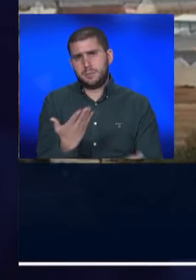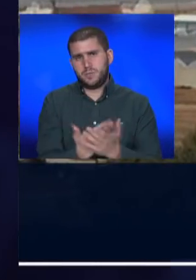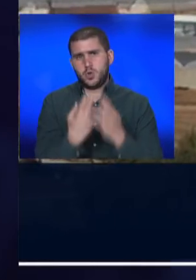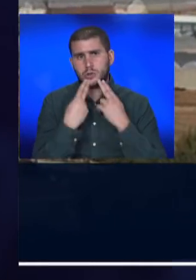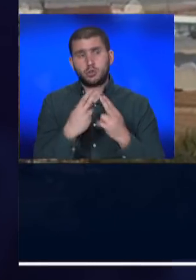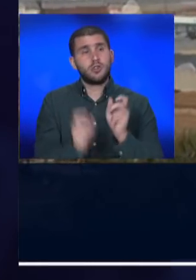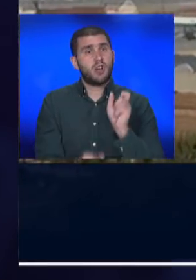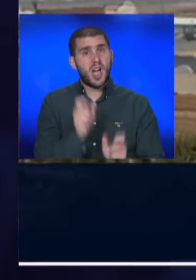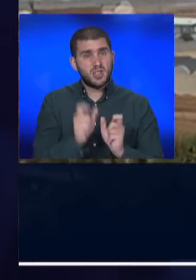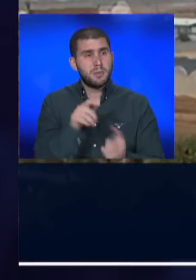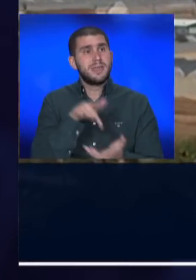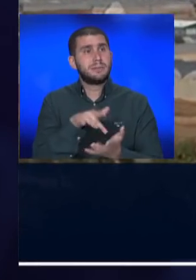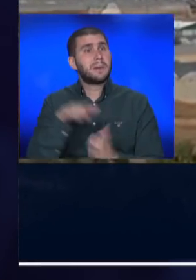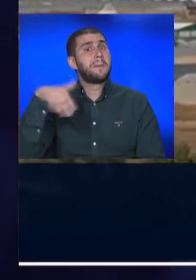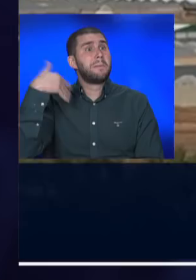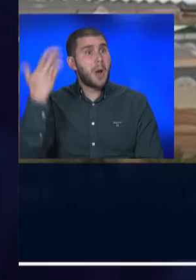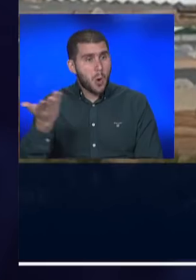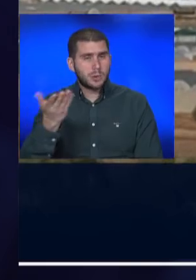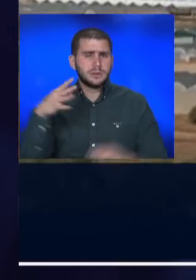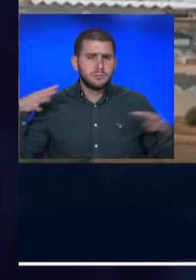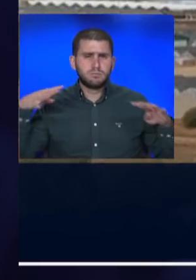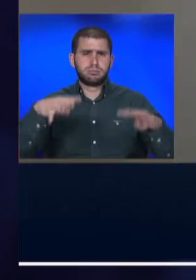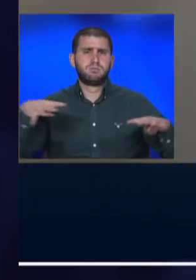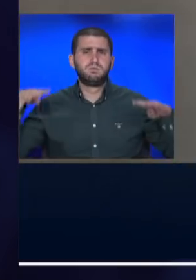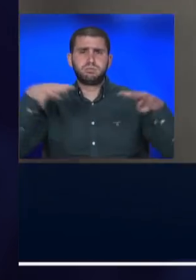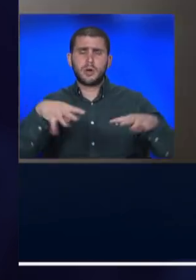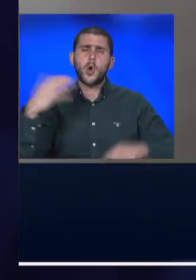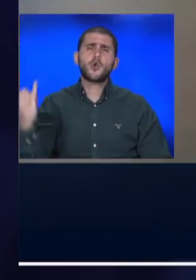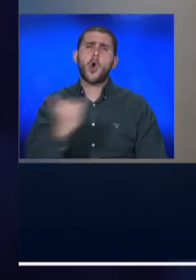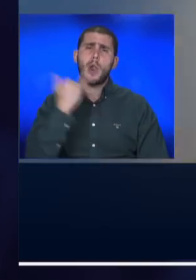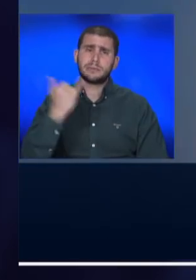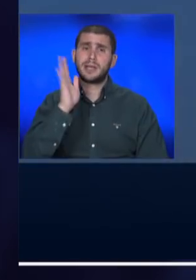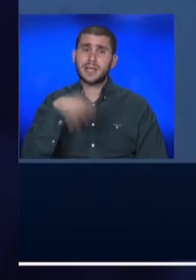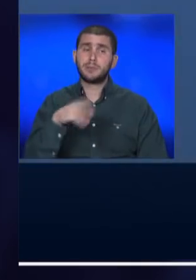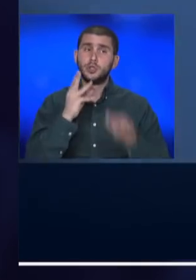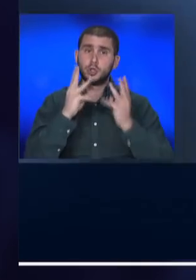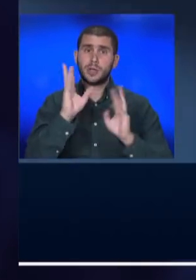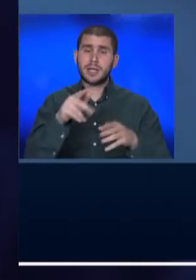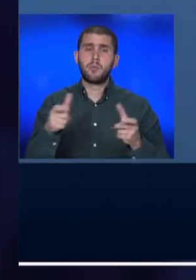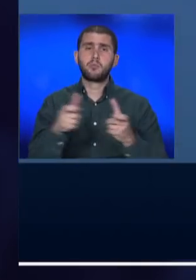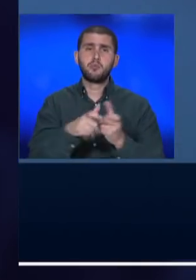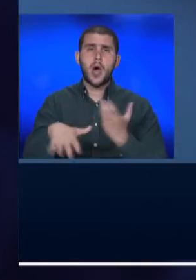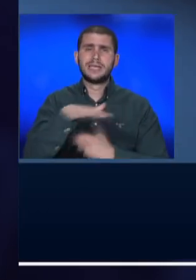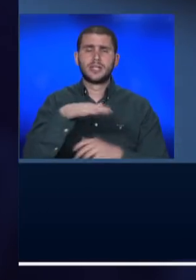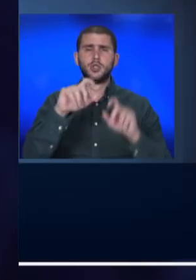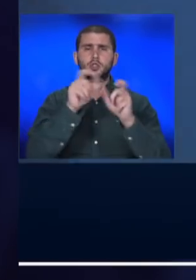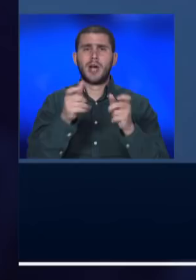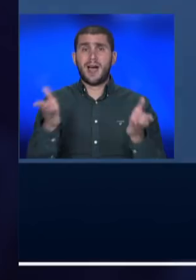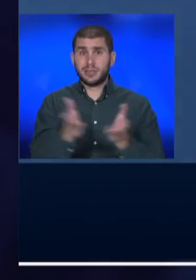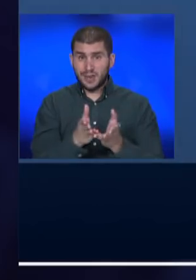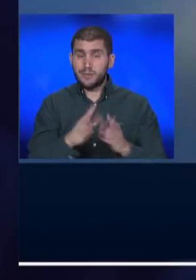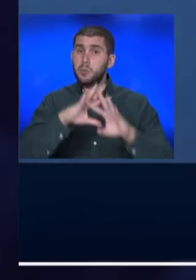נמצאים בחוץ, מתחים כבדים כל הזמן, גם על סדרות, גם על המועצה האזורית שער הנגב, ובכלל כאן בעוטף